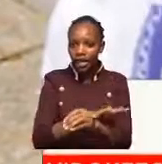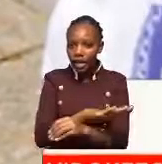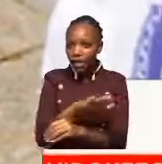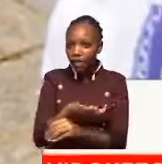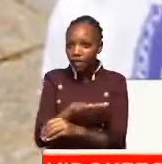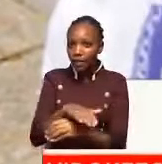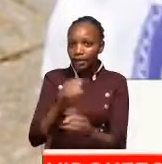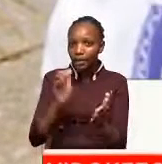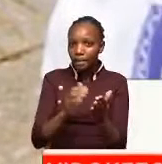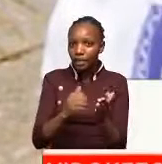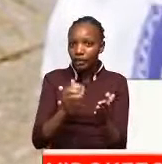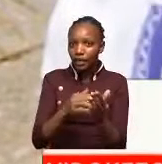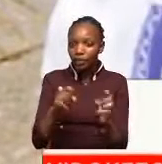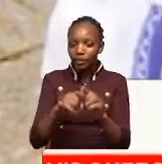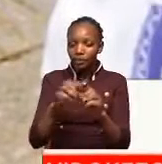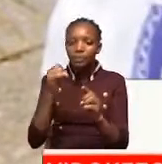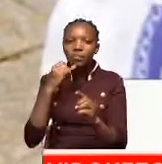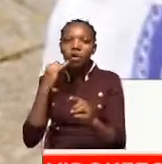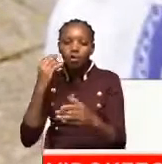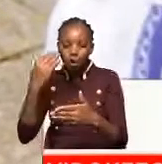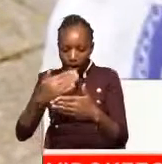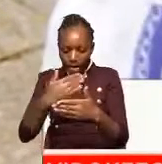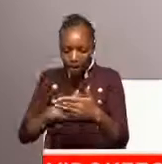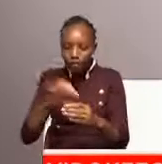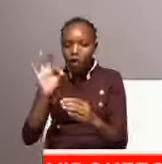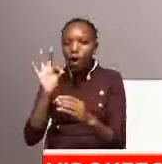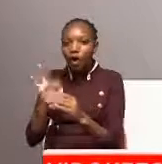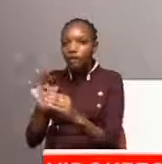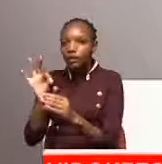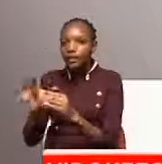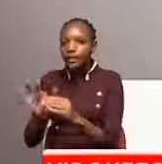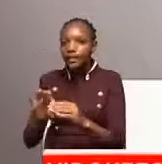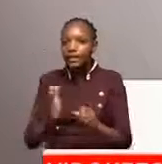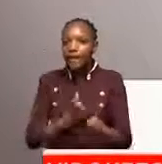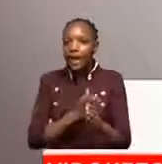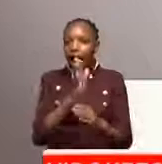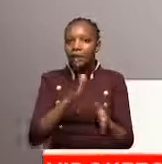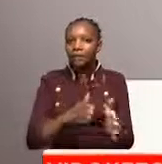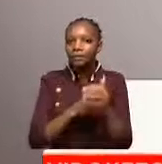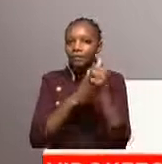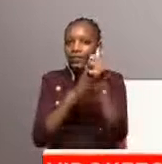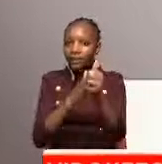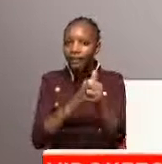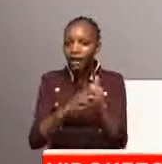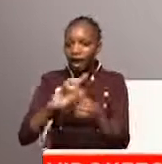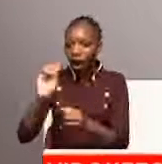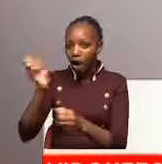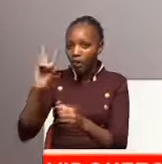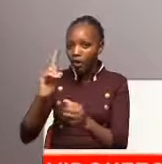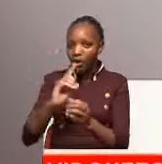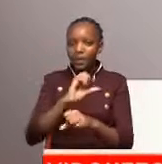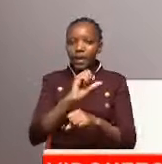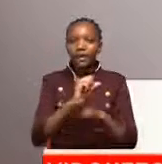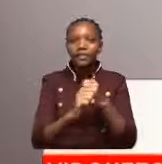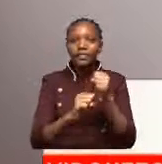la Machakos na Nakuru kabla ya kuteuliwa kama askofu mkuu wa jimbo kuu la Nairobi mnamo wa mwaka